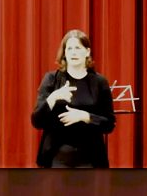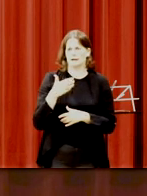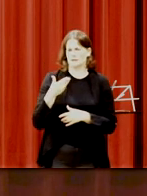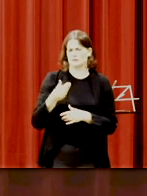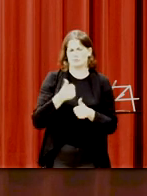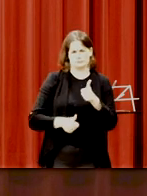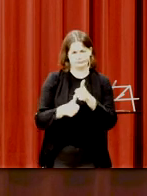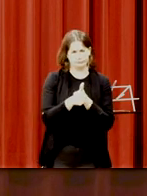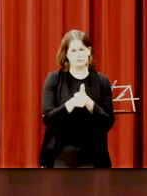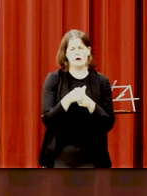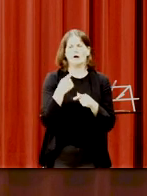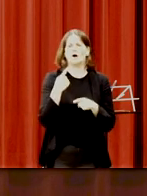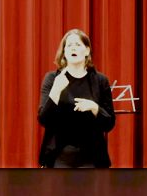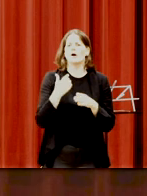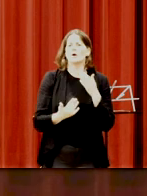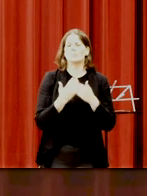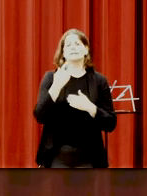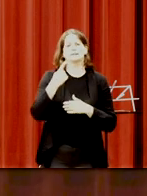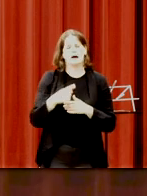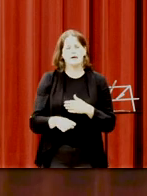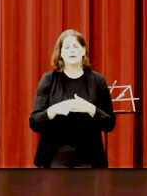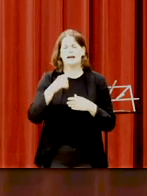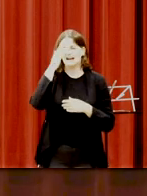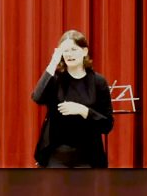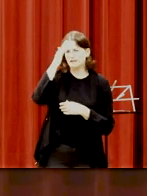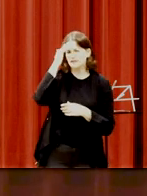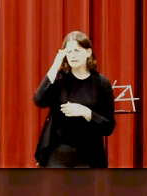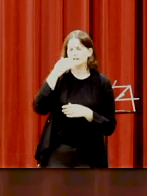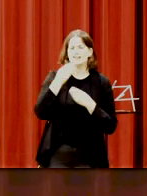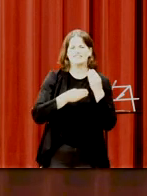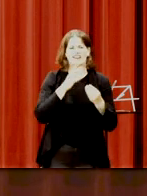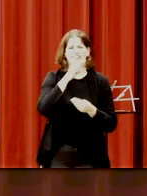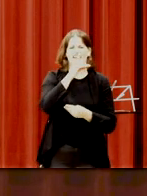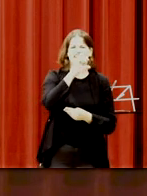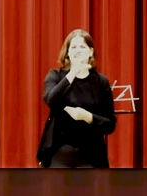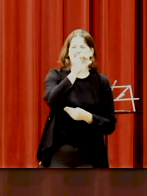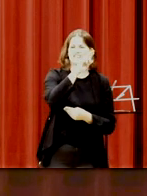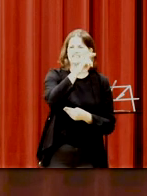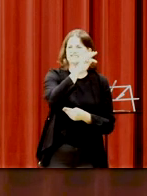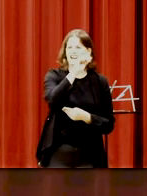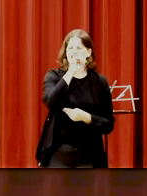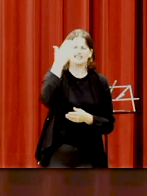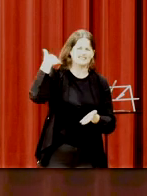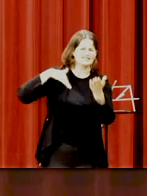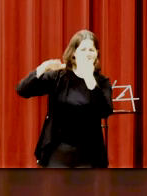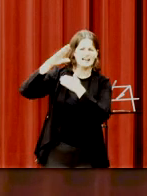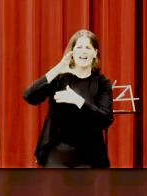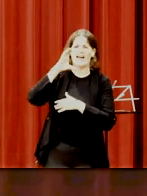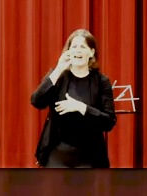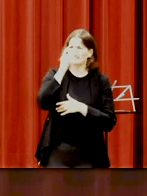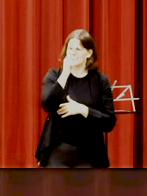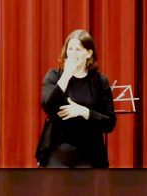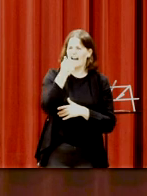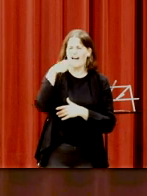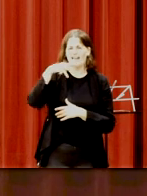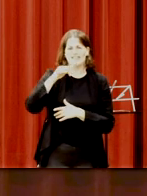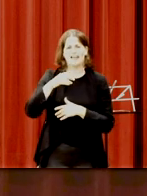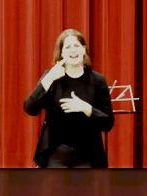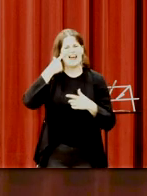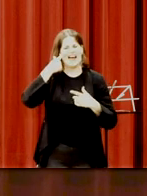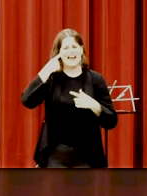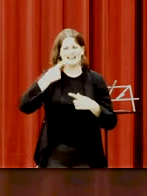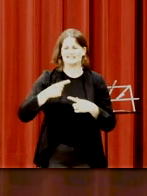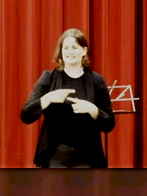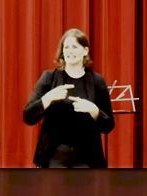sobre l'existència de l'ésser humà, sobre què és un home, què és un humano, què és una mujer, què és, no? Què és, no? Quina és la nostra